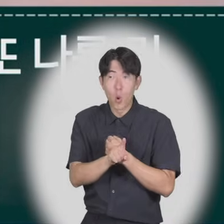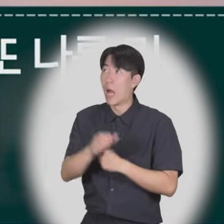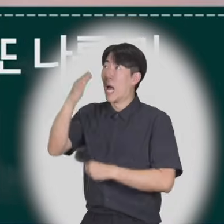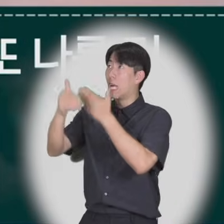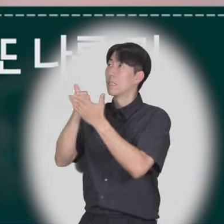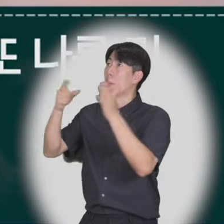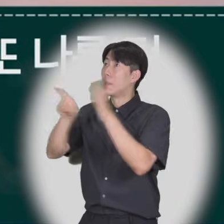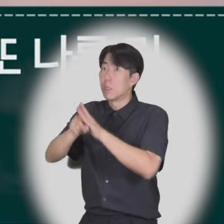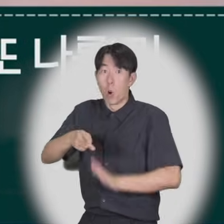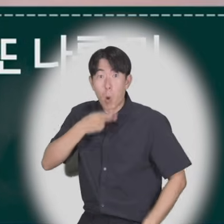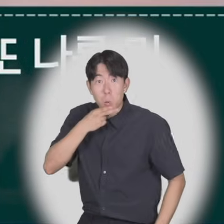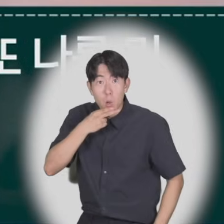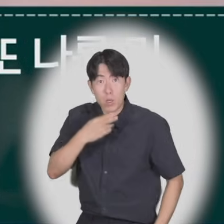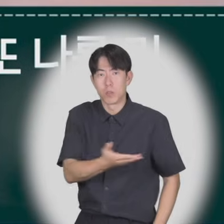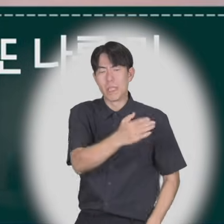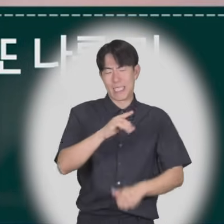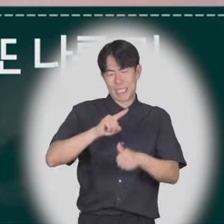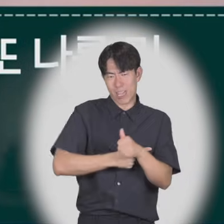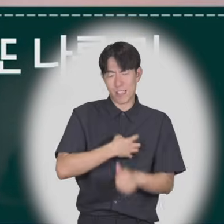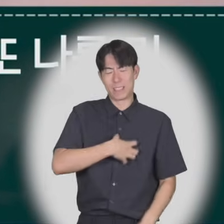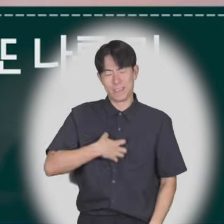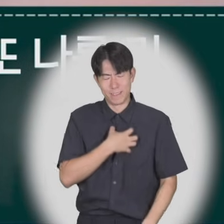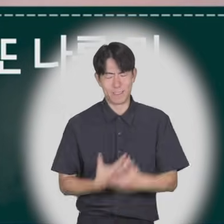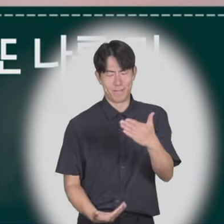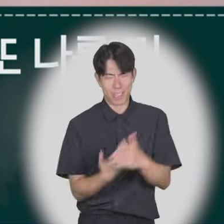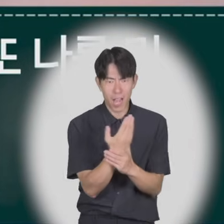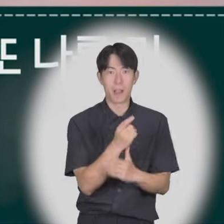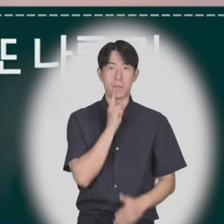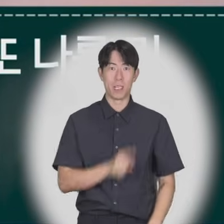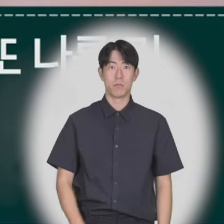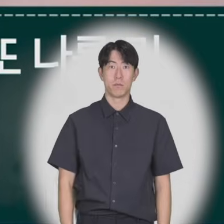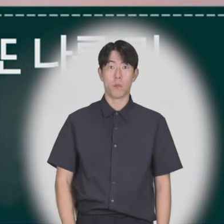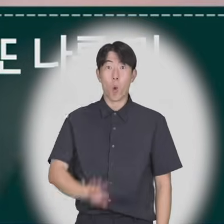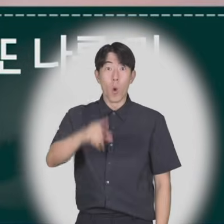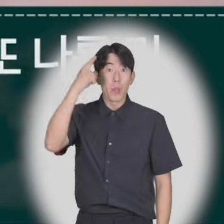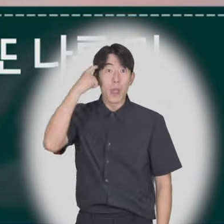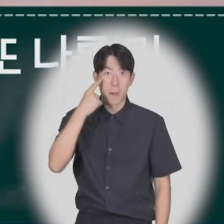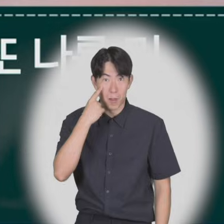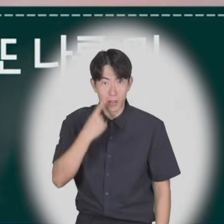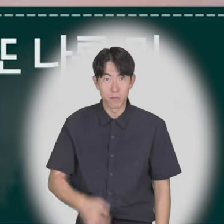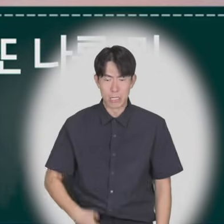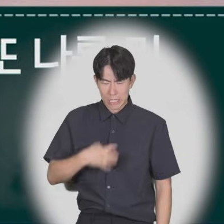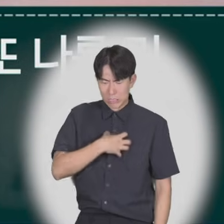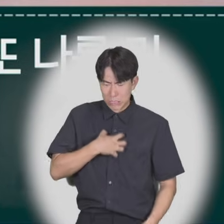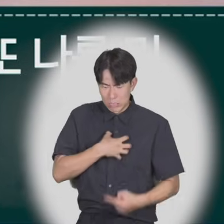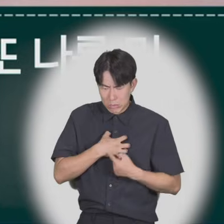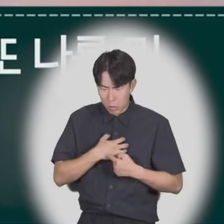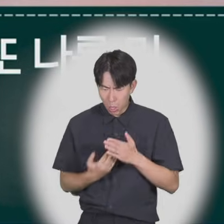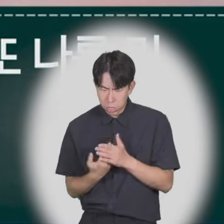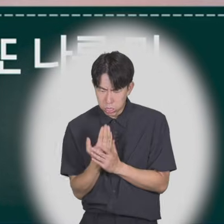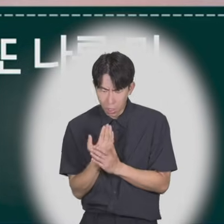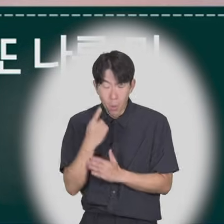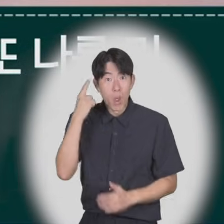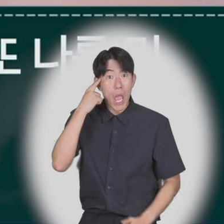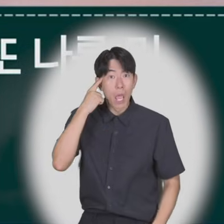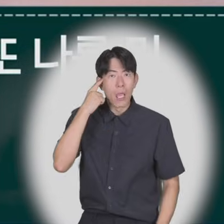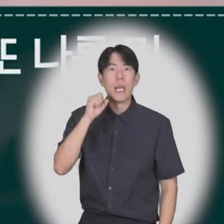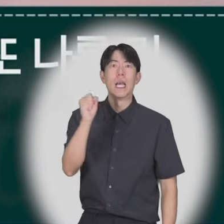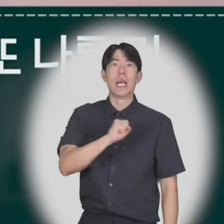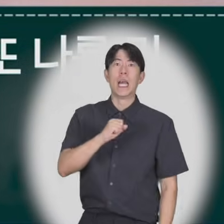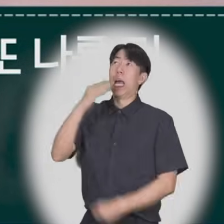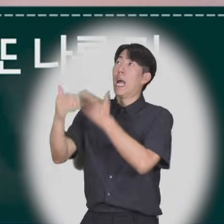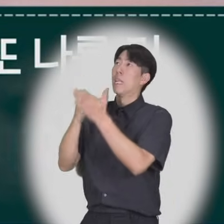거죠. 깊이 생각해 보세요. 근심이 어디서부터 왔는지, 하나님에 대한 절대적인 신뢰